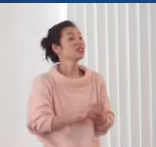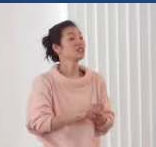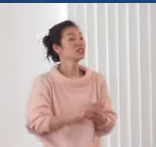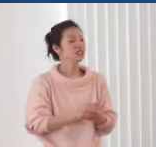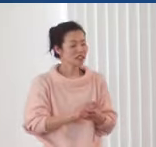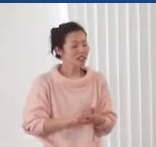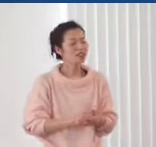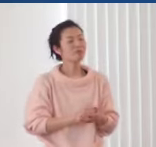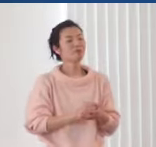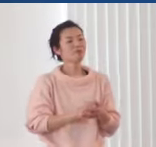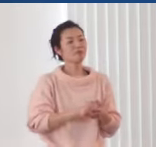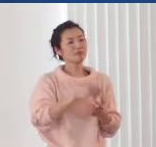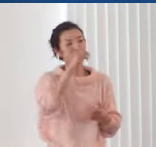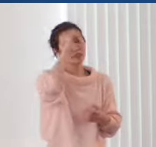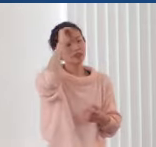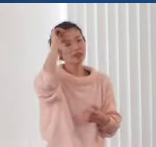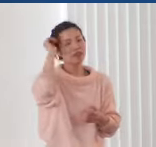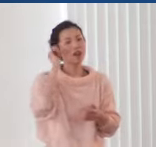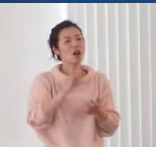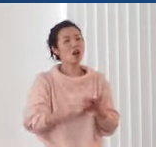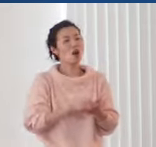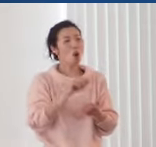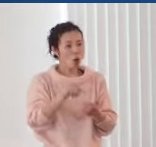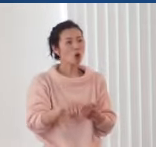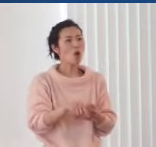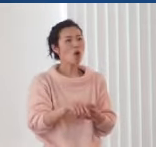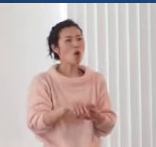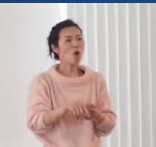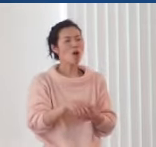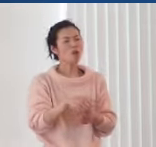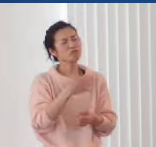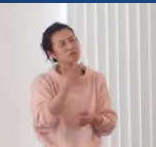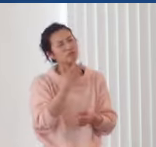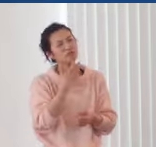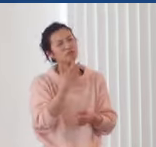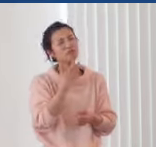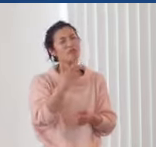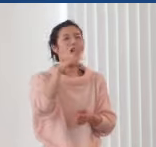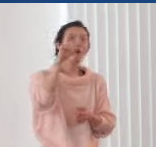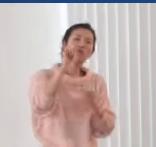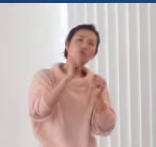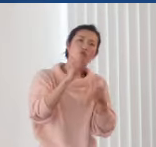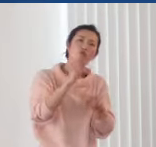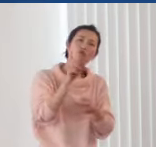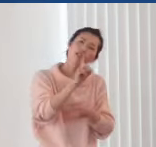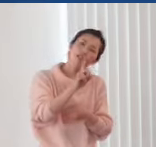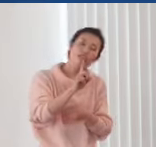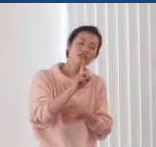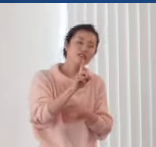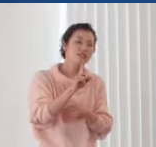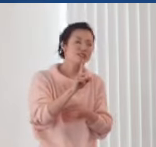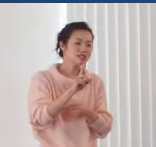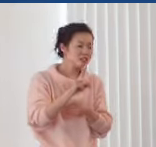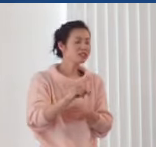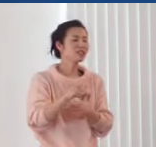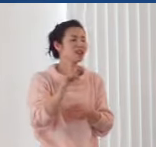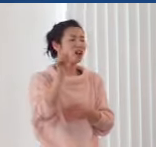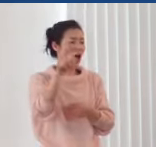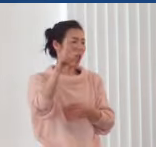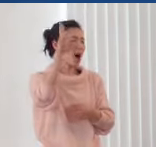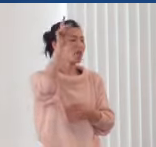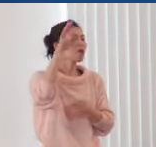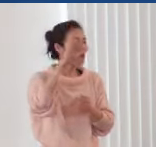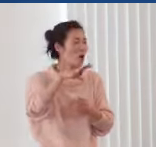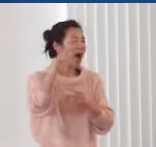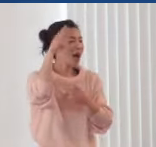に解かれる瞬間、その疑問に神様を答えてくださる瞬間、それが終末